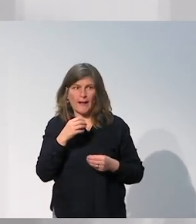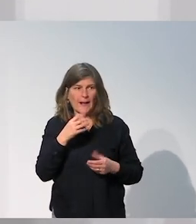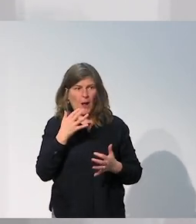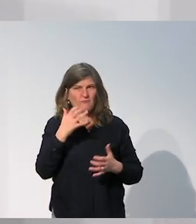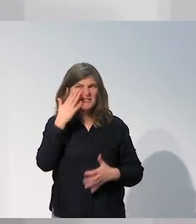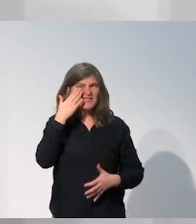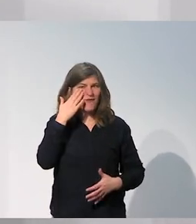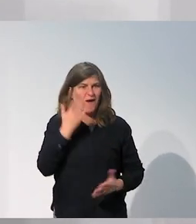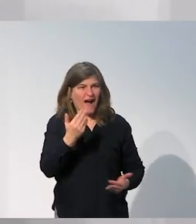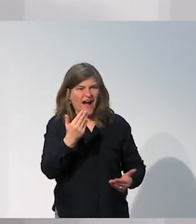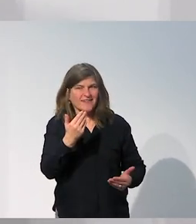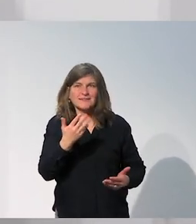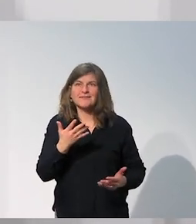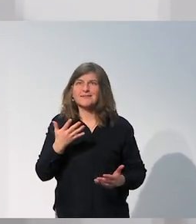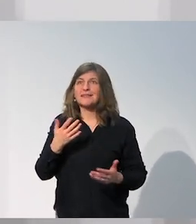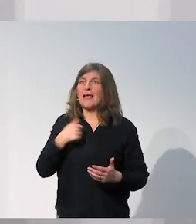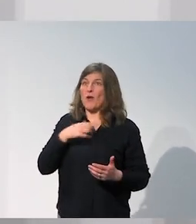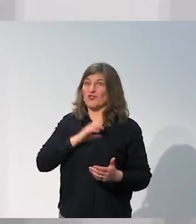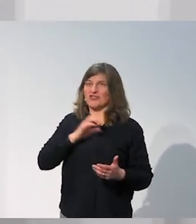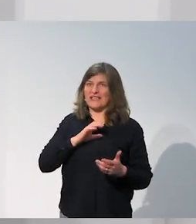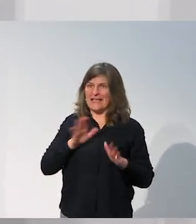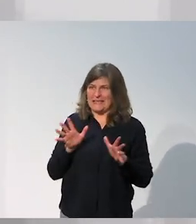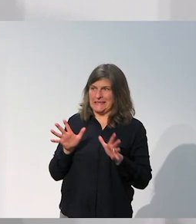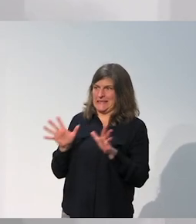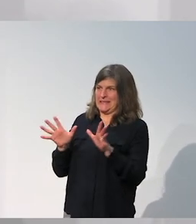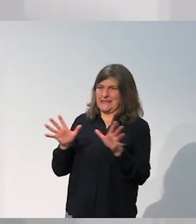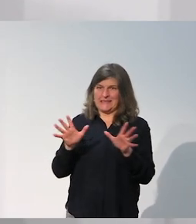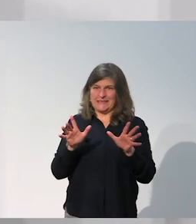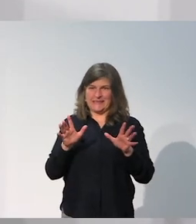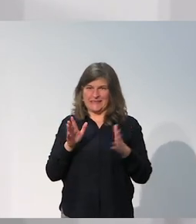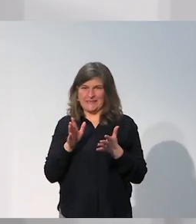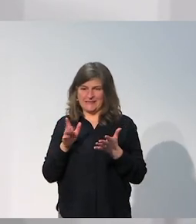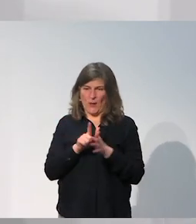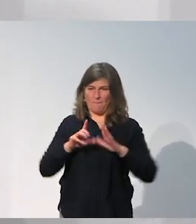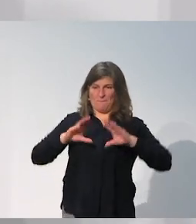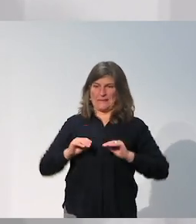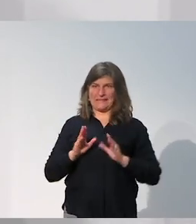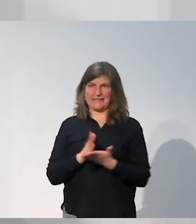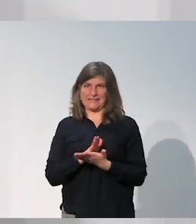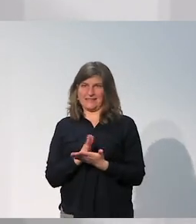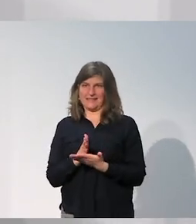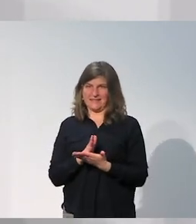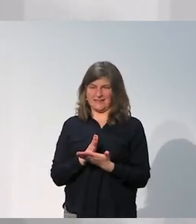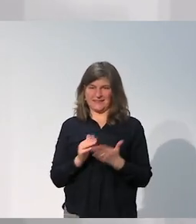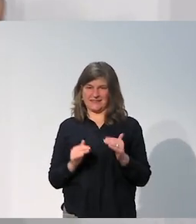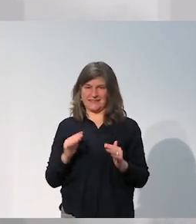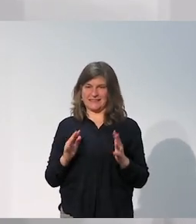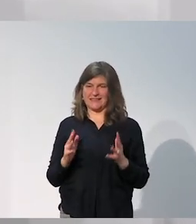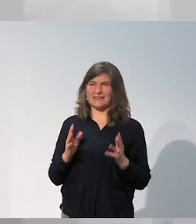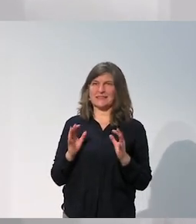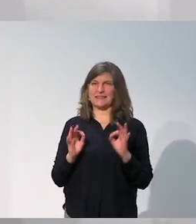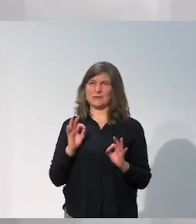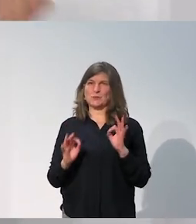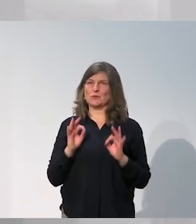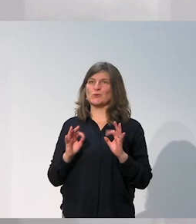j'ai essayé de me tenir à la juste place. Voilà. Y a dans le texte,